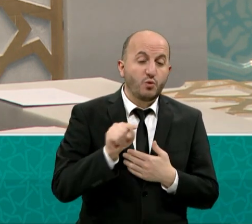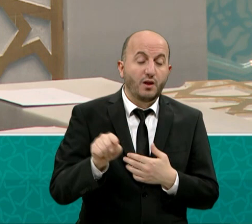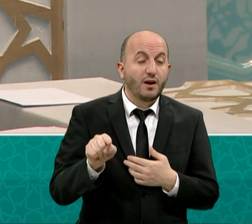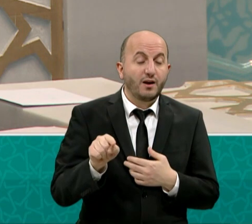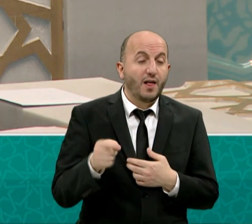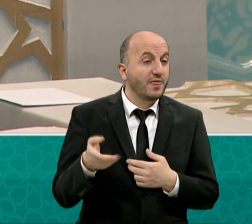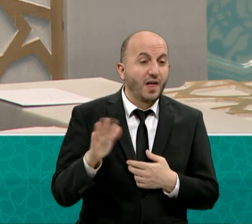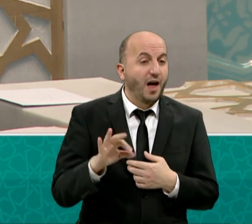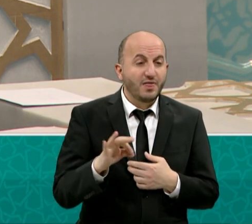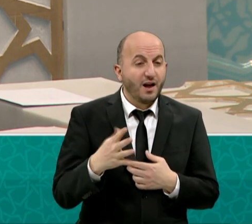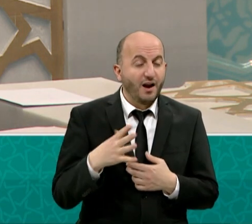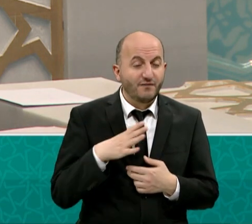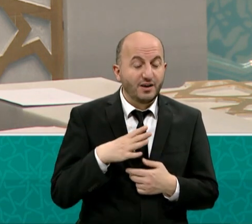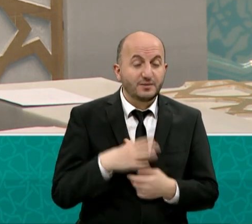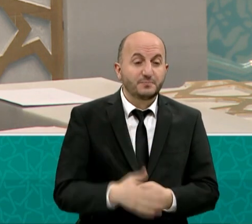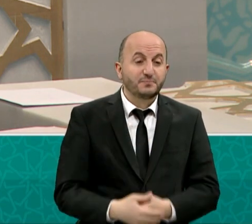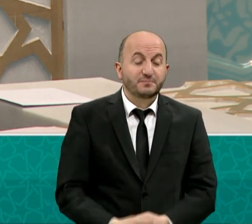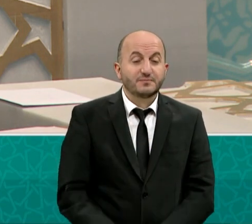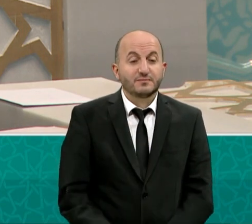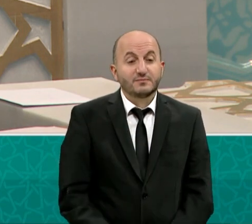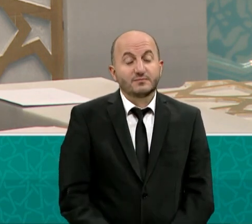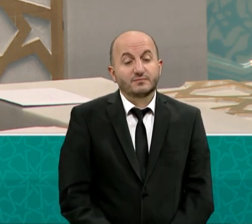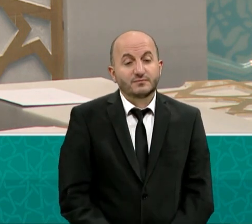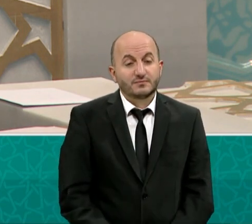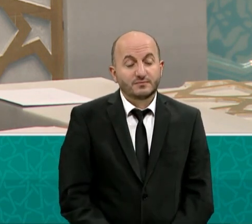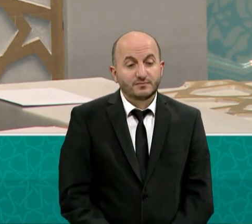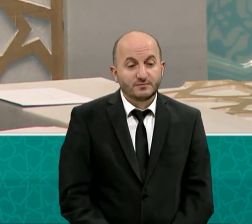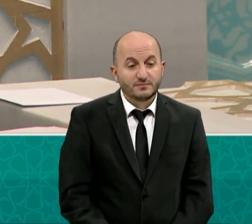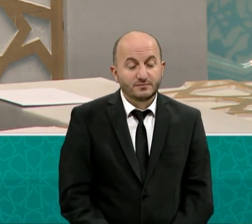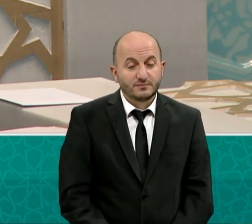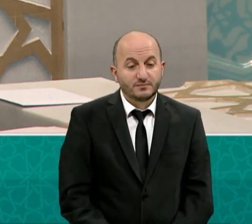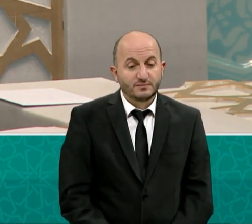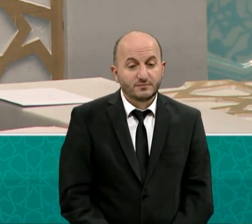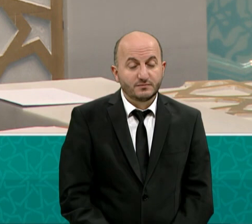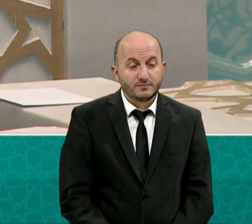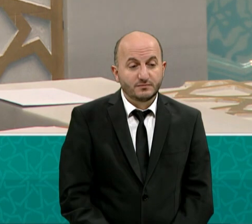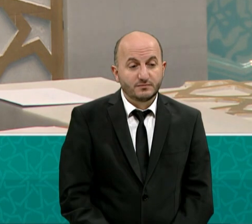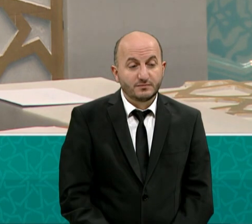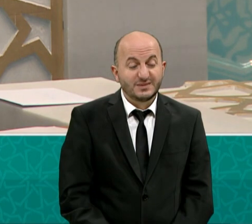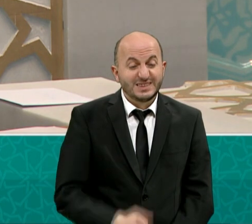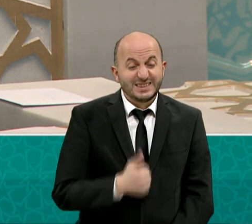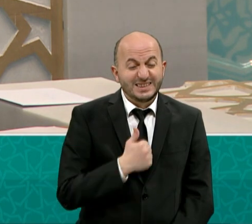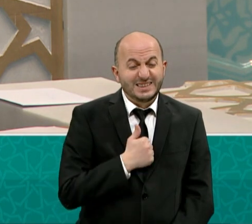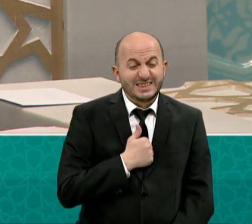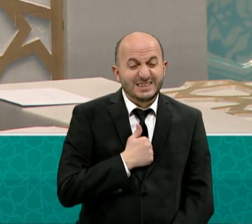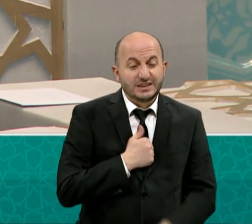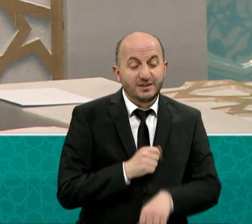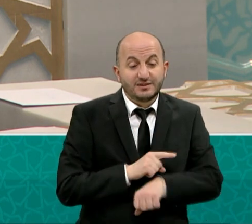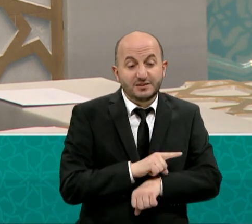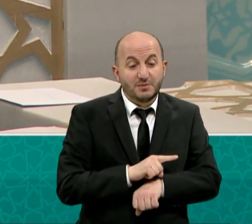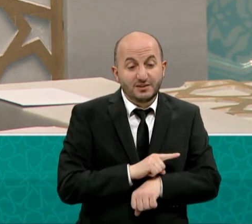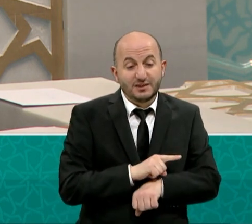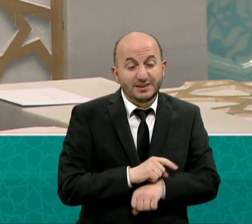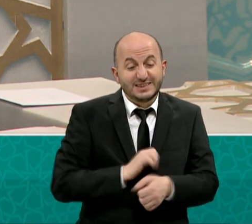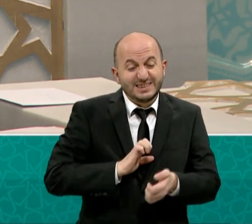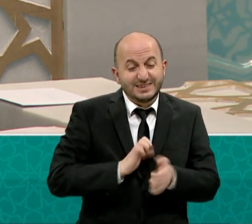var? Ve sabirine fil be'sa ibtara ve hinel be's. Sıkıntılı zamanlarda,